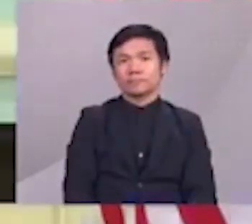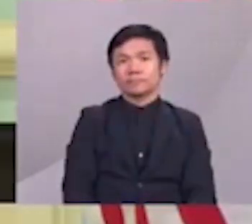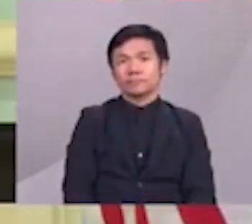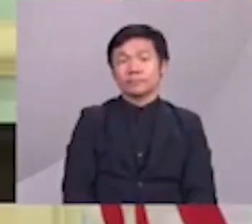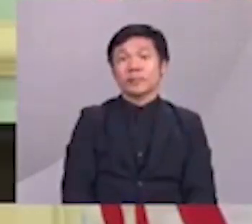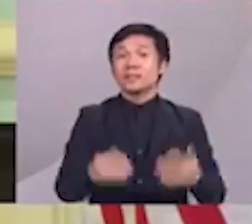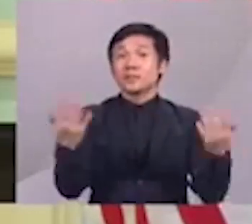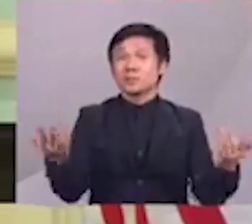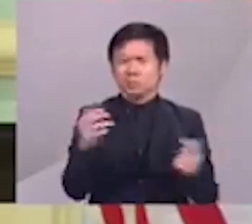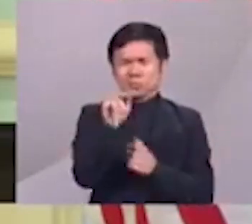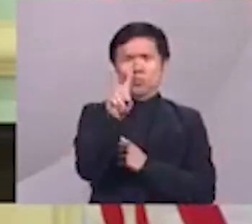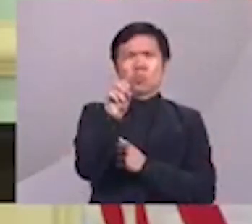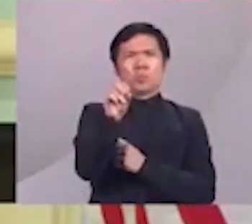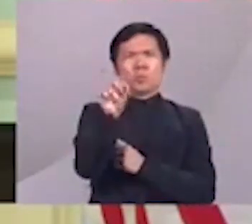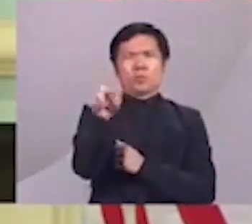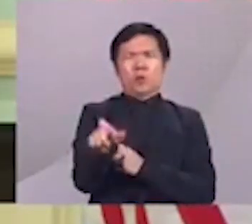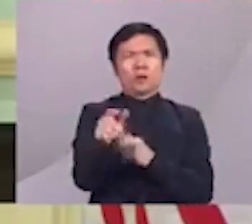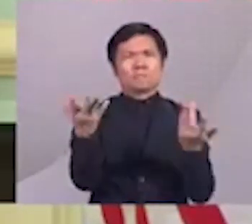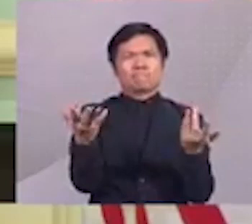berdasarkan kepada saiz rumah,